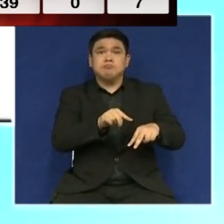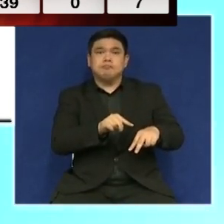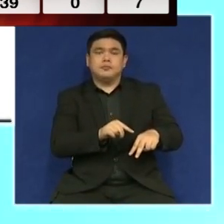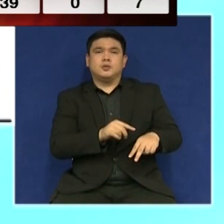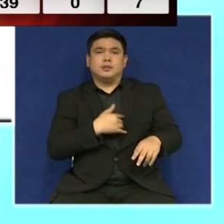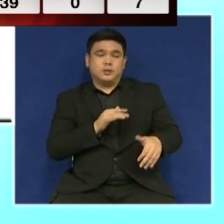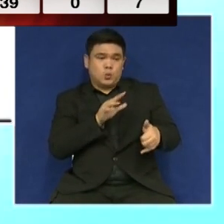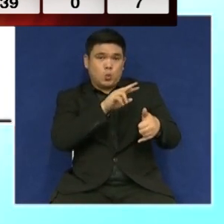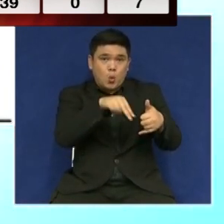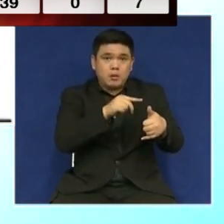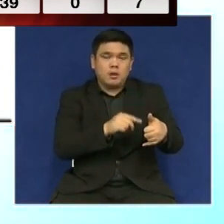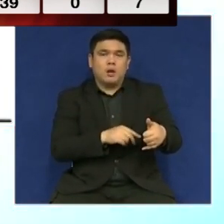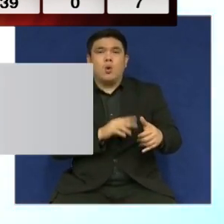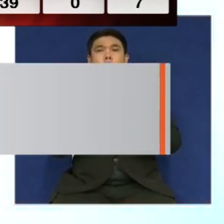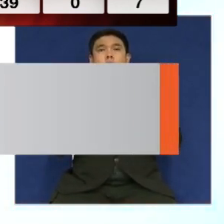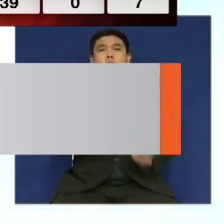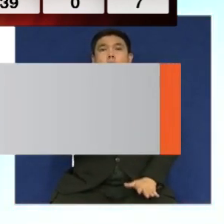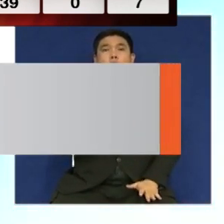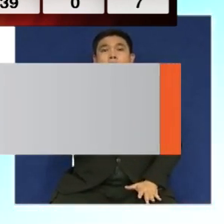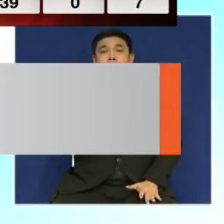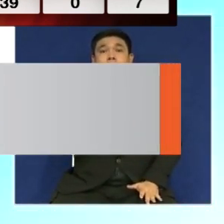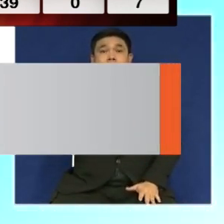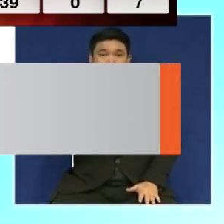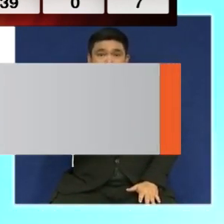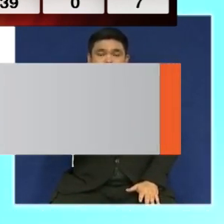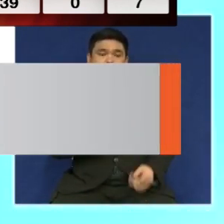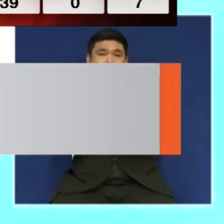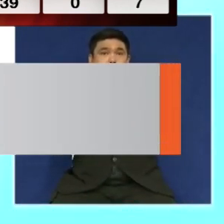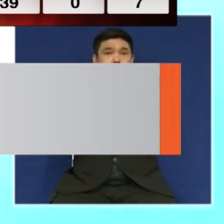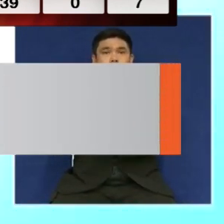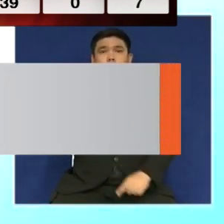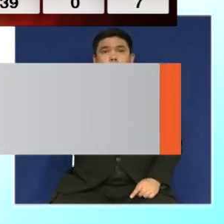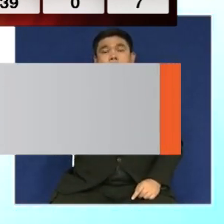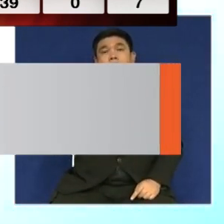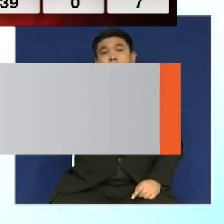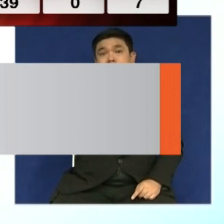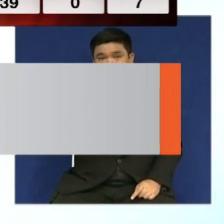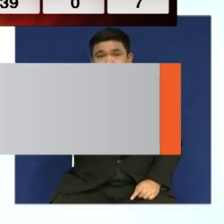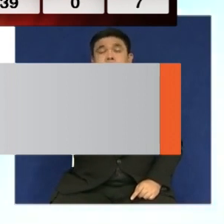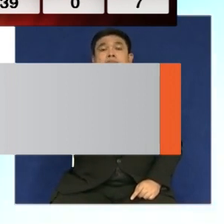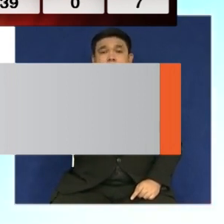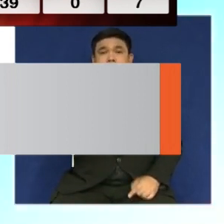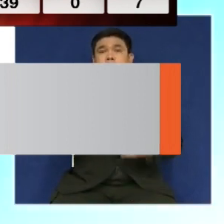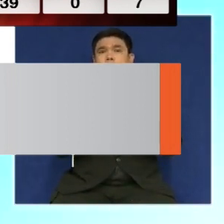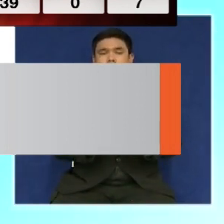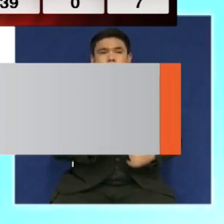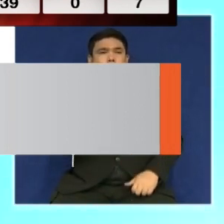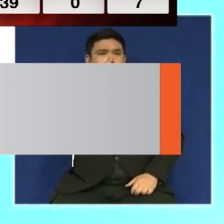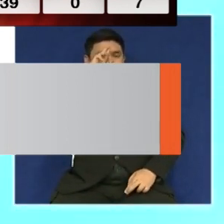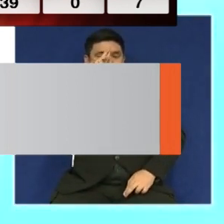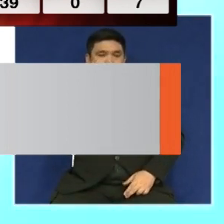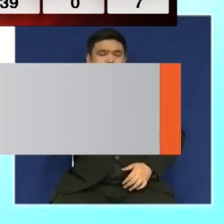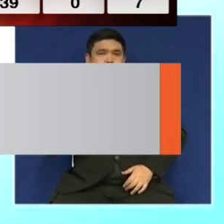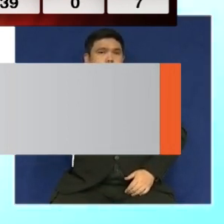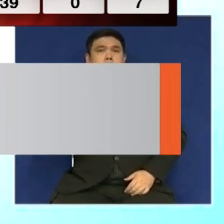คนที่อยู่ในพื้นที่ไป653คนพบเชื้อ137คนนะครับส่วนใหญ่ไม่มีอาการนะครับเช่นเ